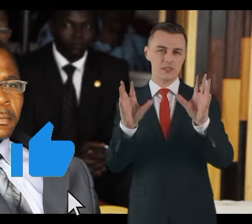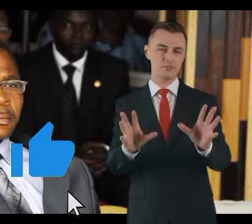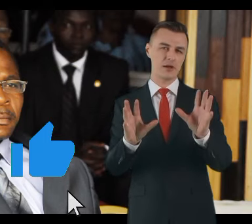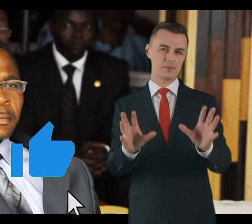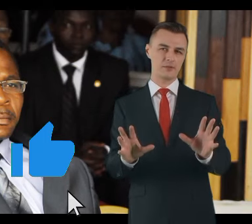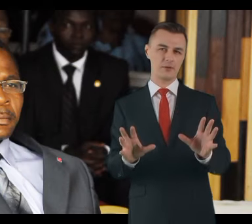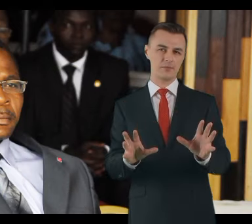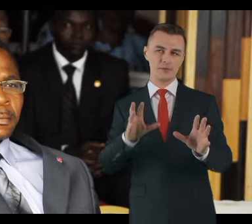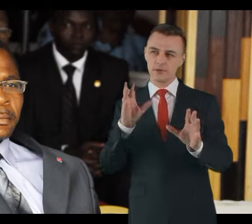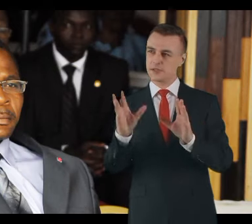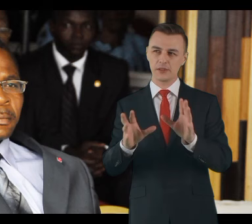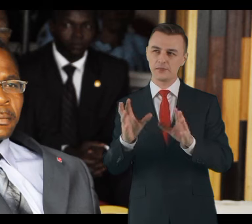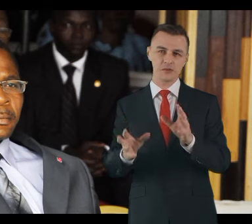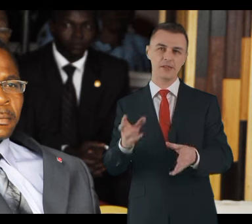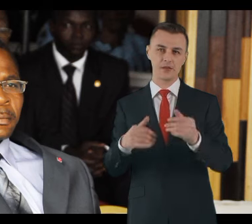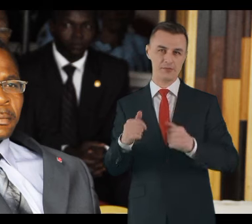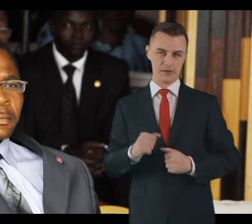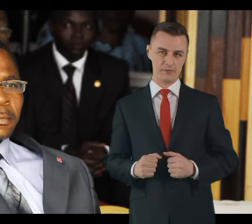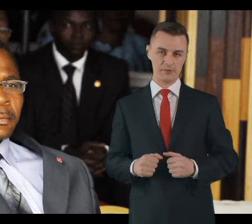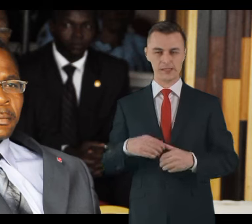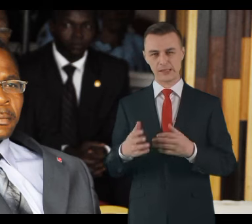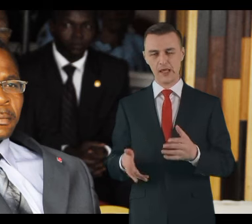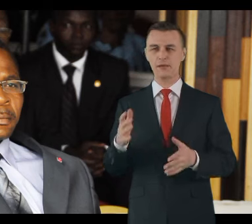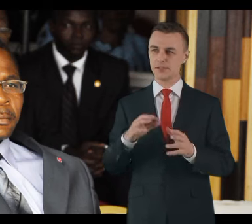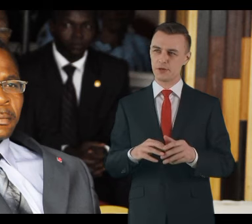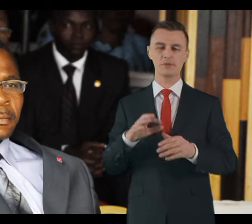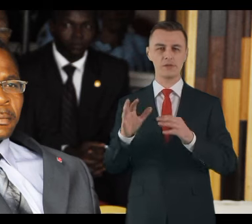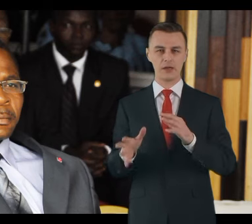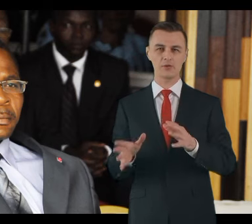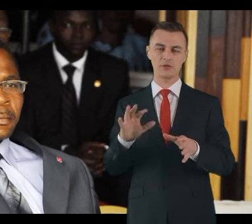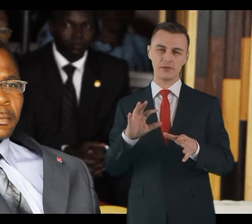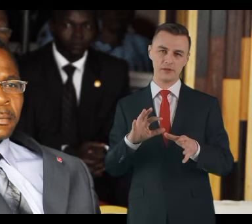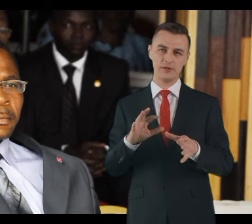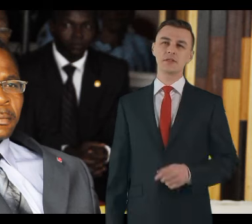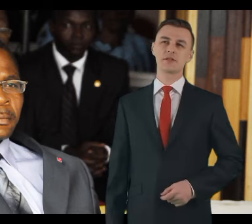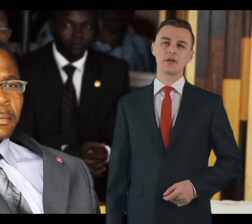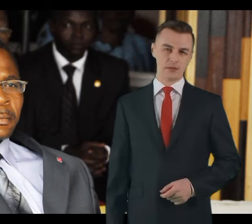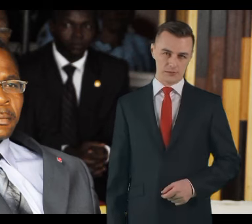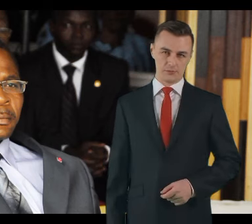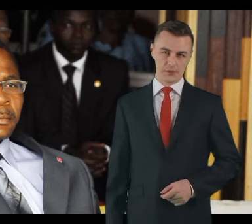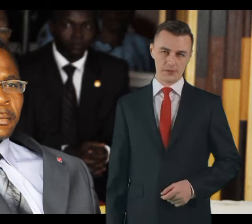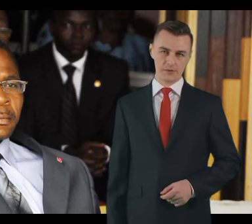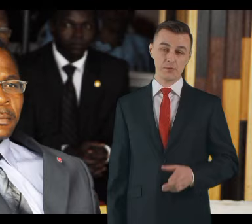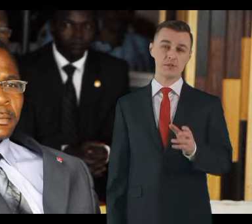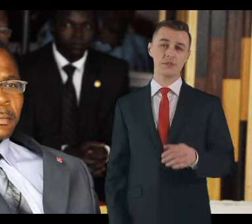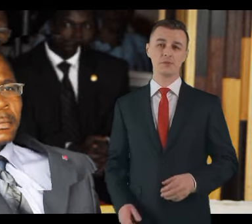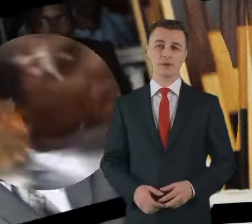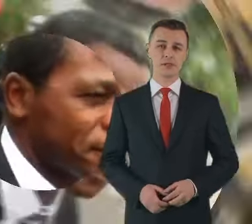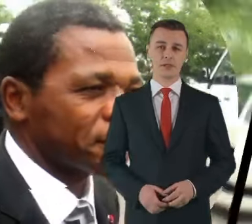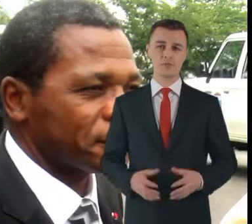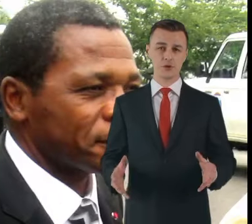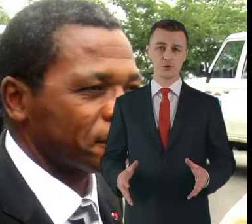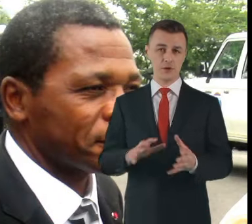secrétaire général de la présidence de la République, SGPR, ne s'entendrait pas point de plus. Le directeur du cabinet civil de la présidence de la